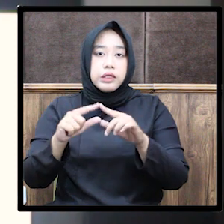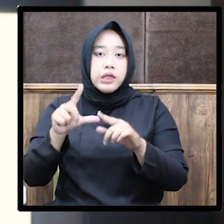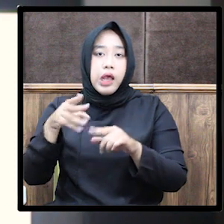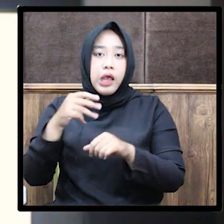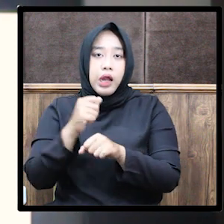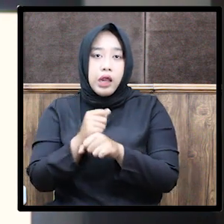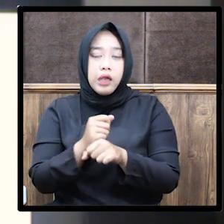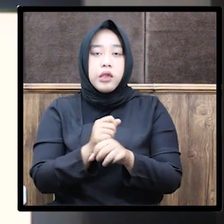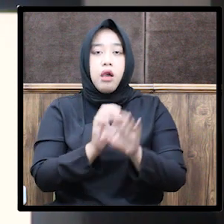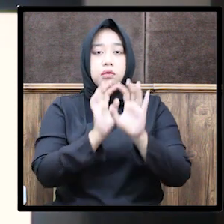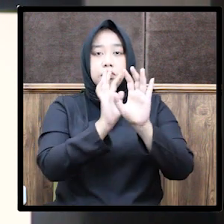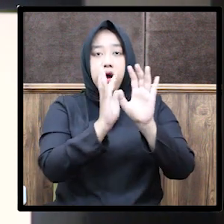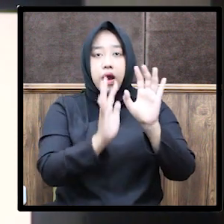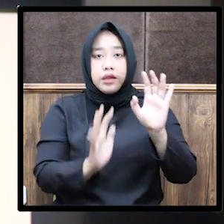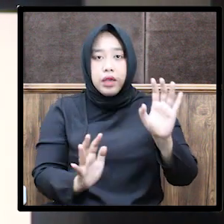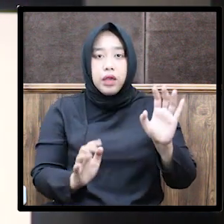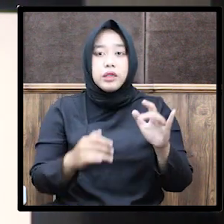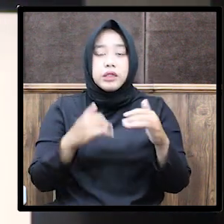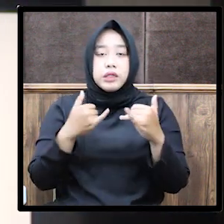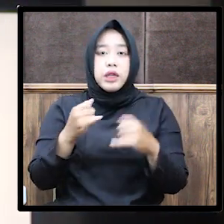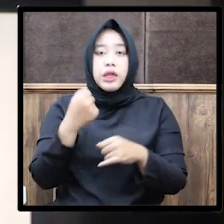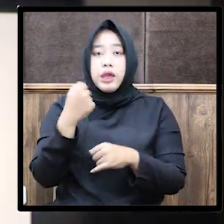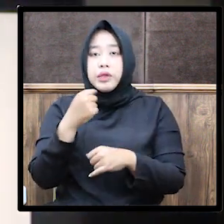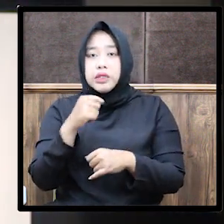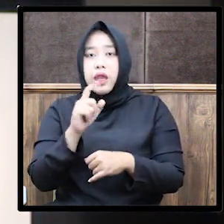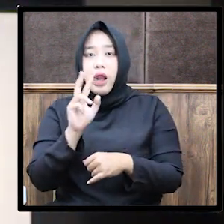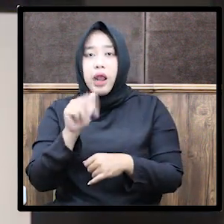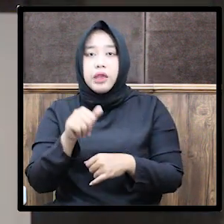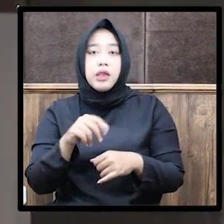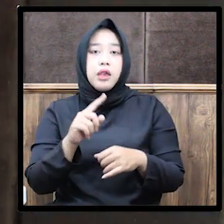partai politik, kita sudah nggak mungkin lagi nih pakai template gitu ya.